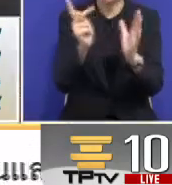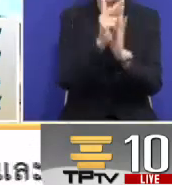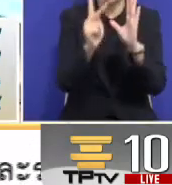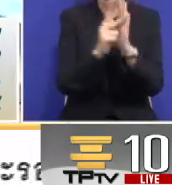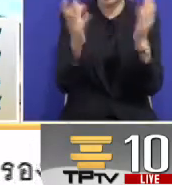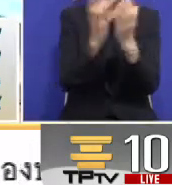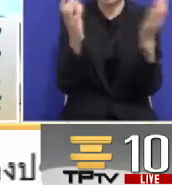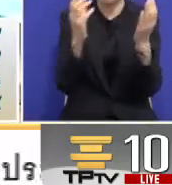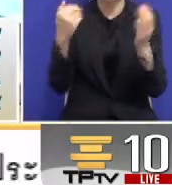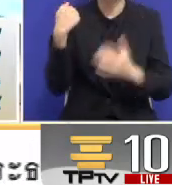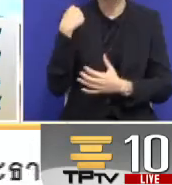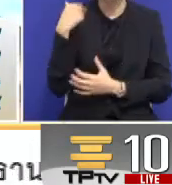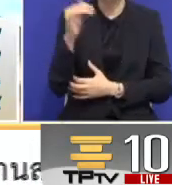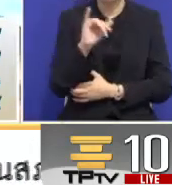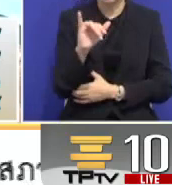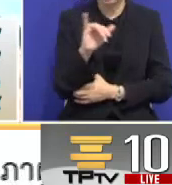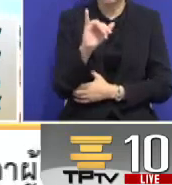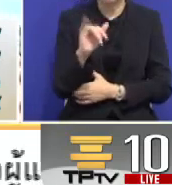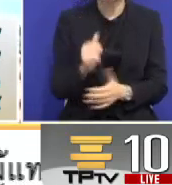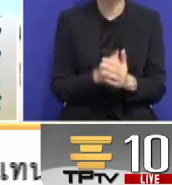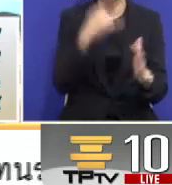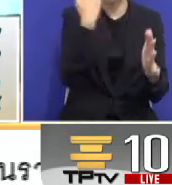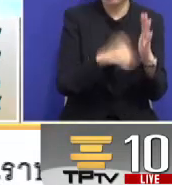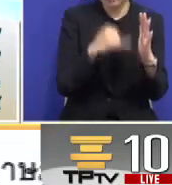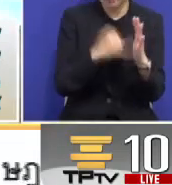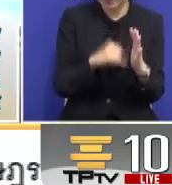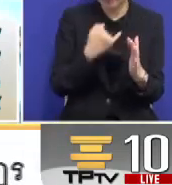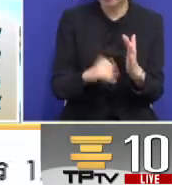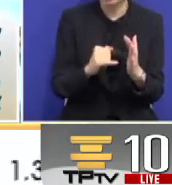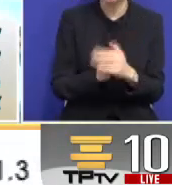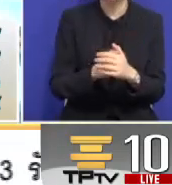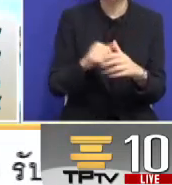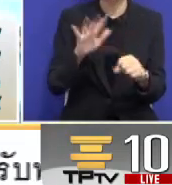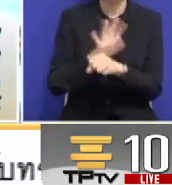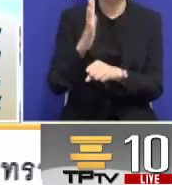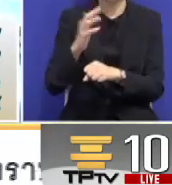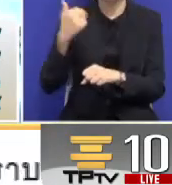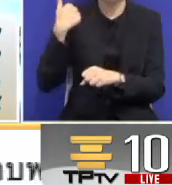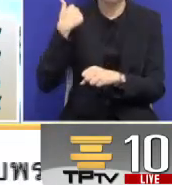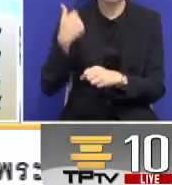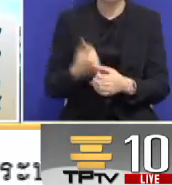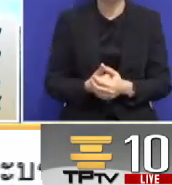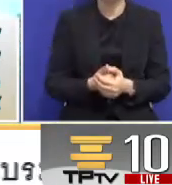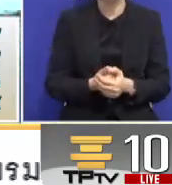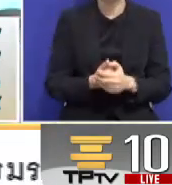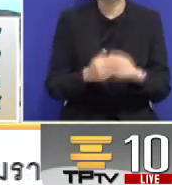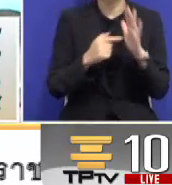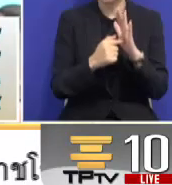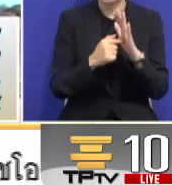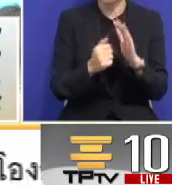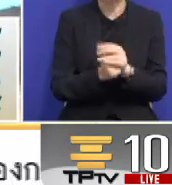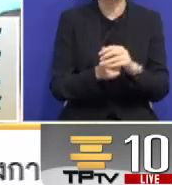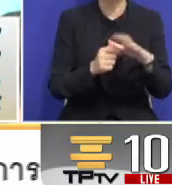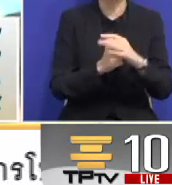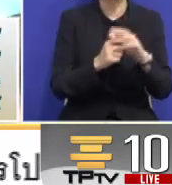ว้แล้วก็ผิดคุณสมบัติหลายข้อ อย่างเช่นข้อที่4บอกว่าต้